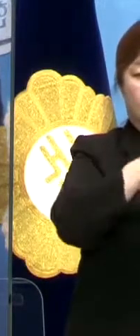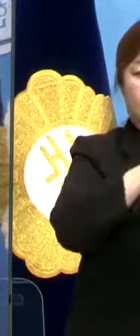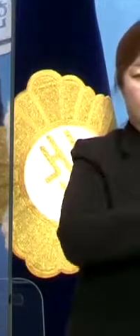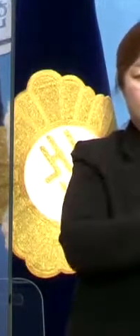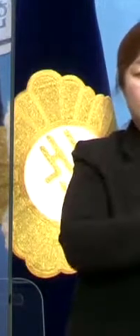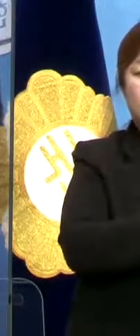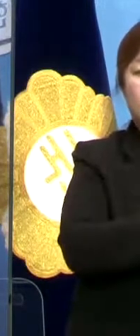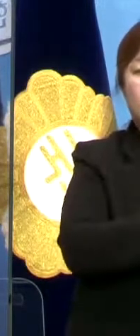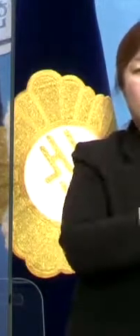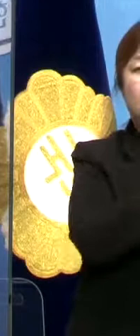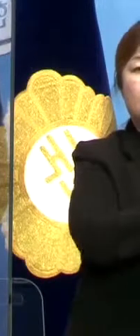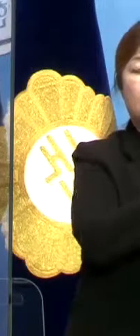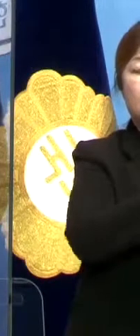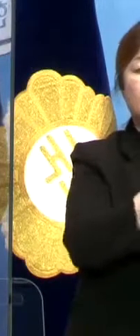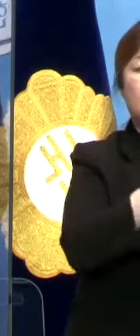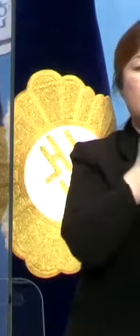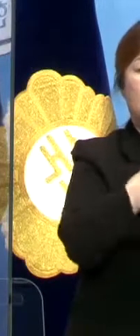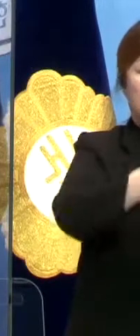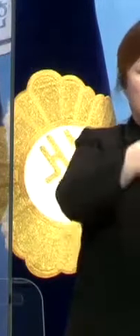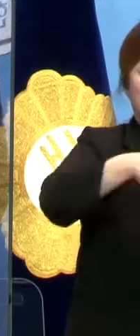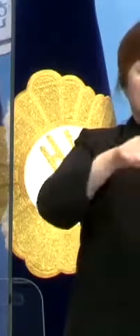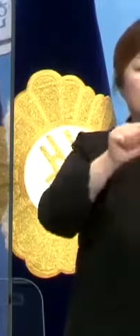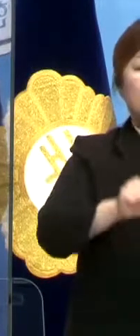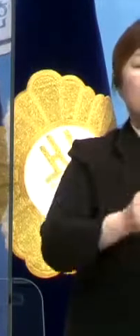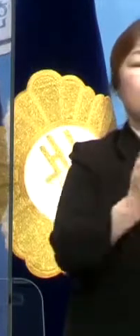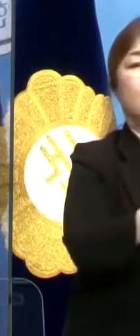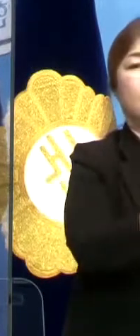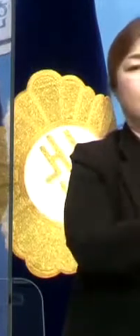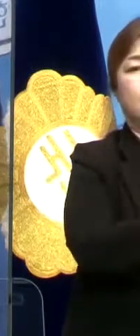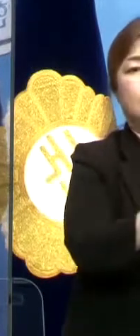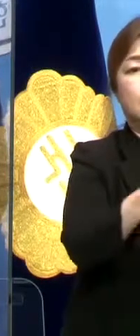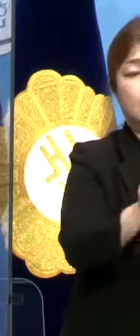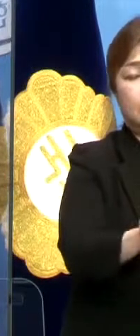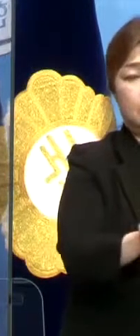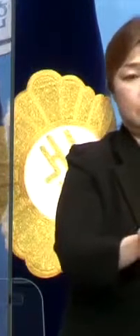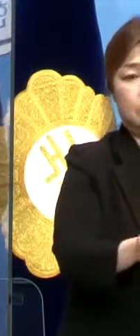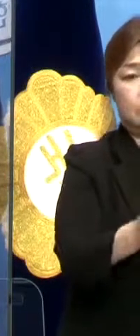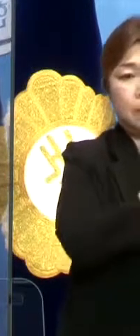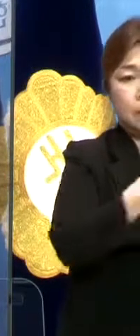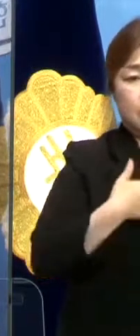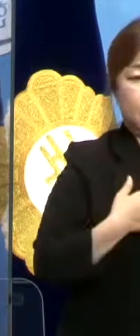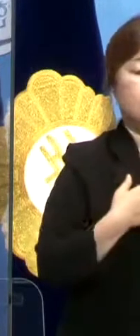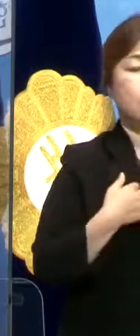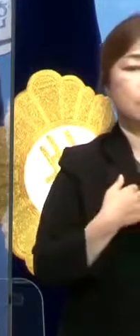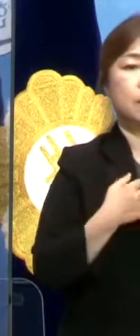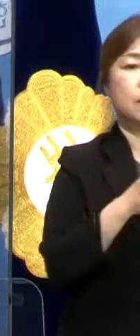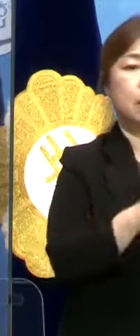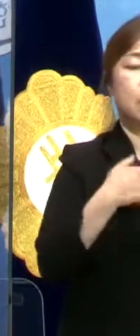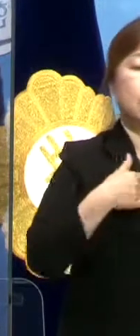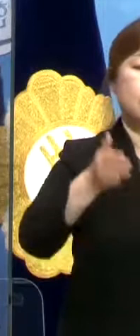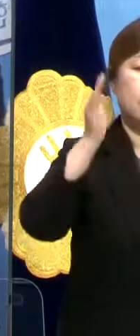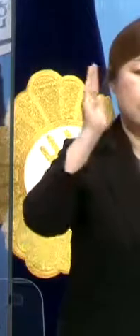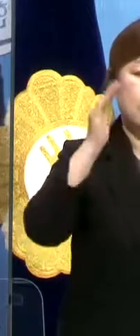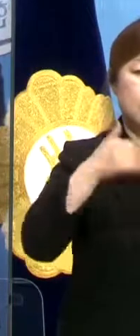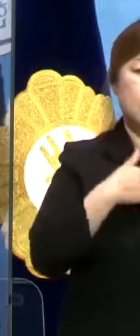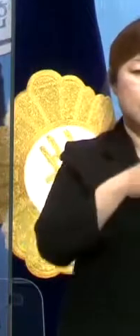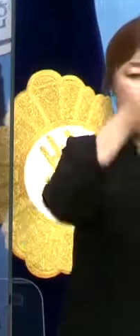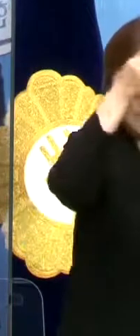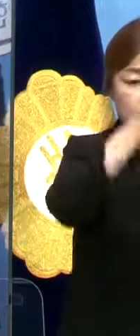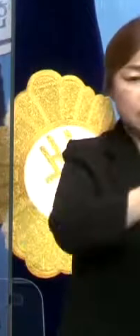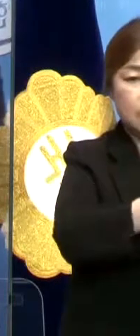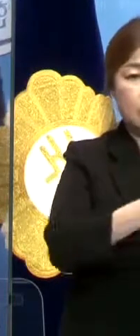해석하고 말꼬리 잡는 행동은 그만하시고 이제는 당당히 앞으로 나오셔서 저희에게 진솔한